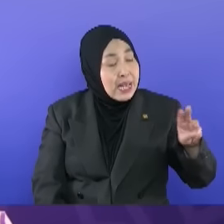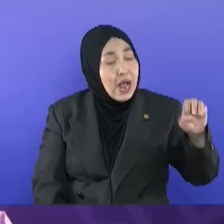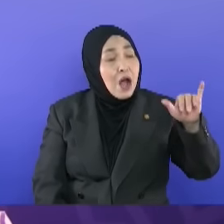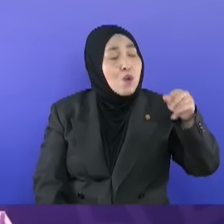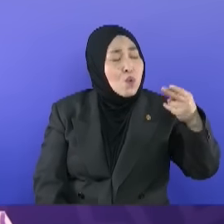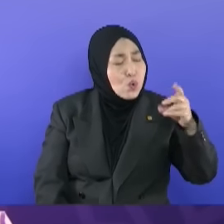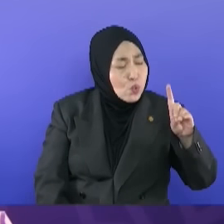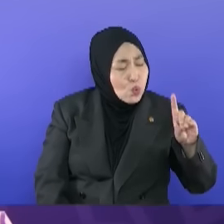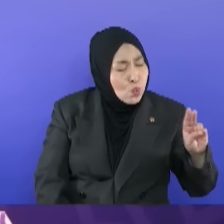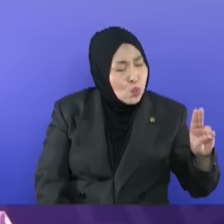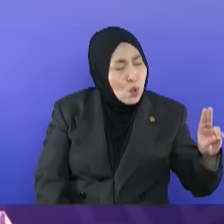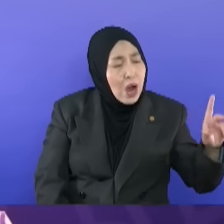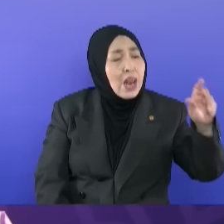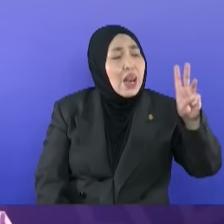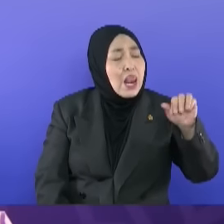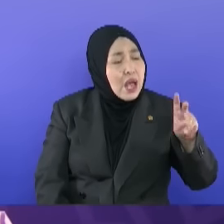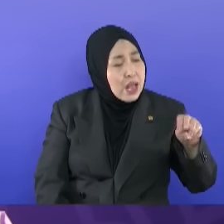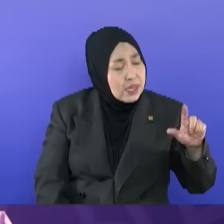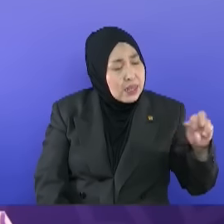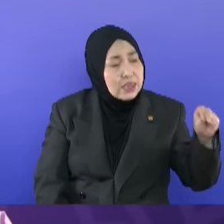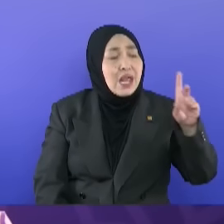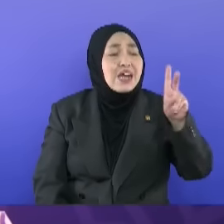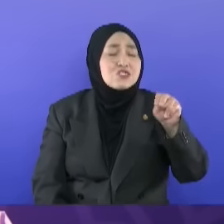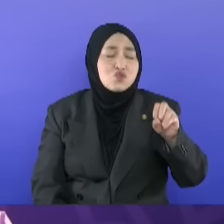yahudu wanara.